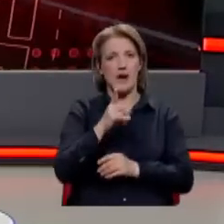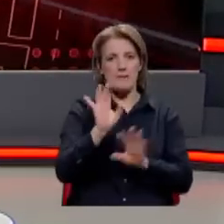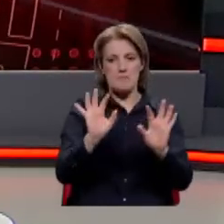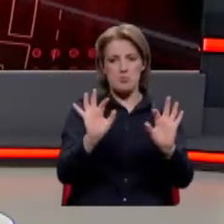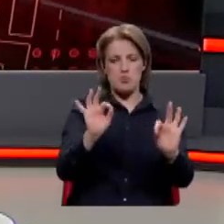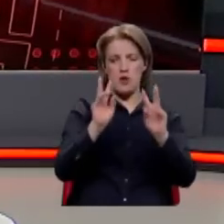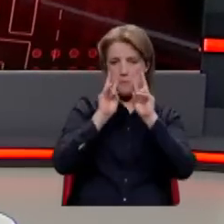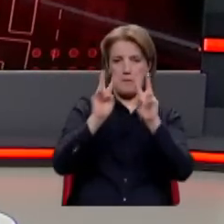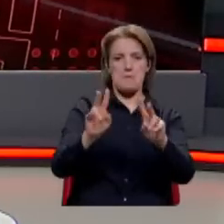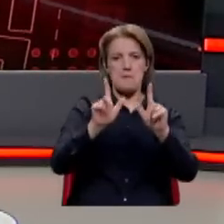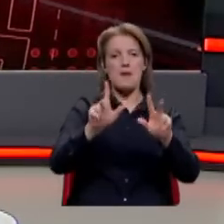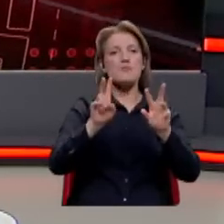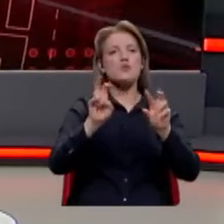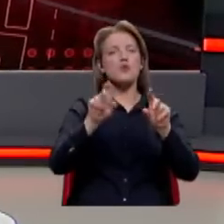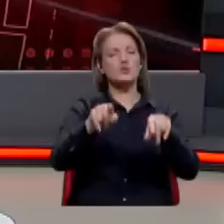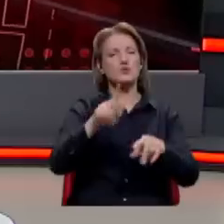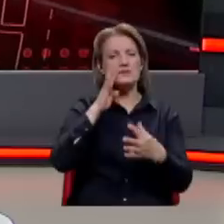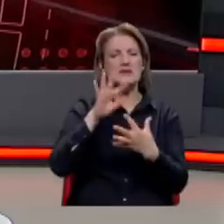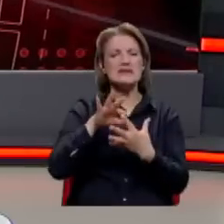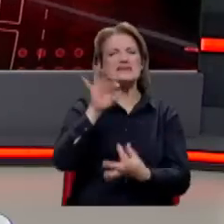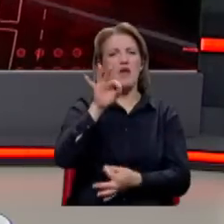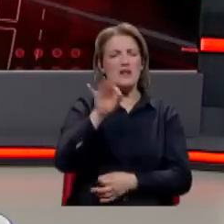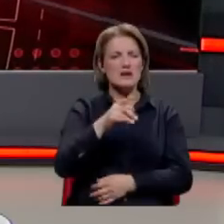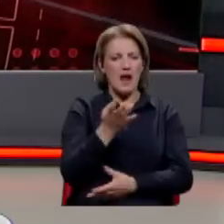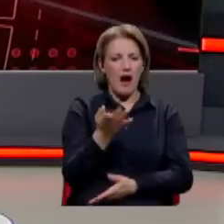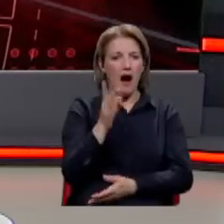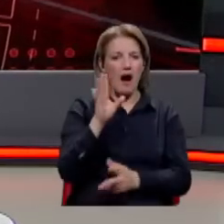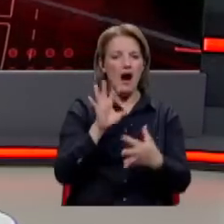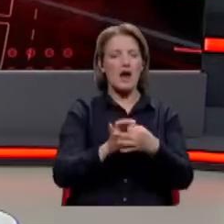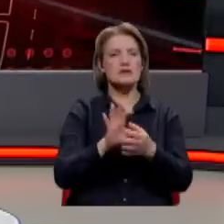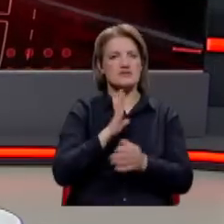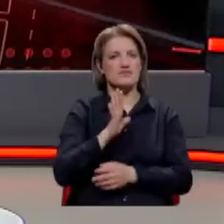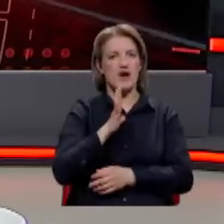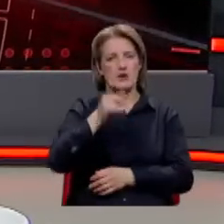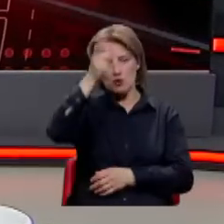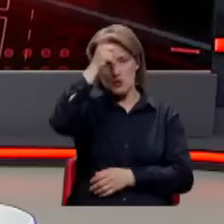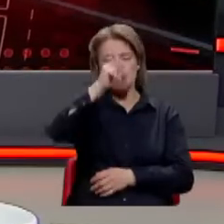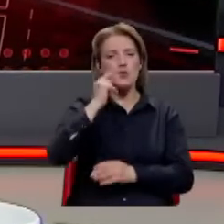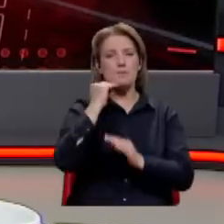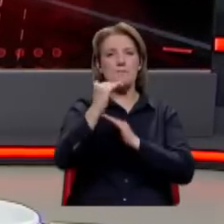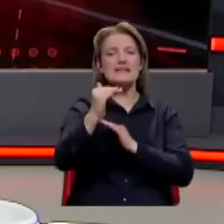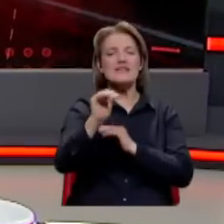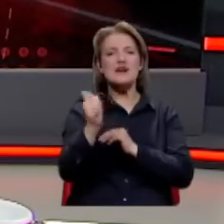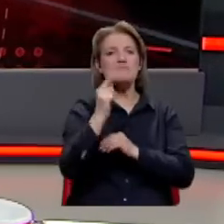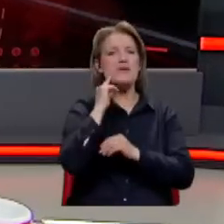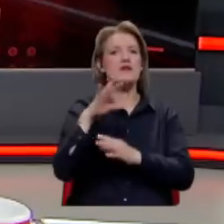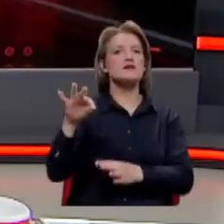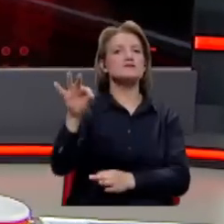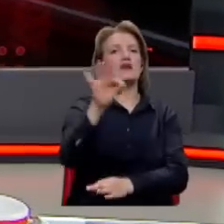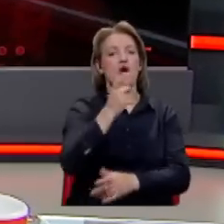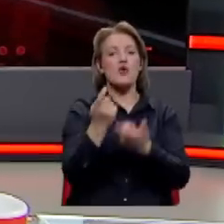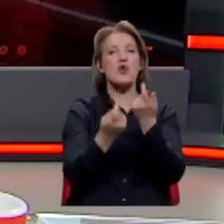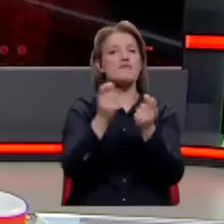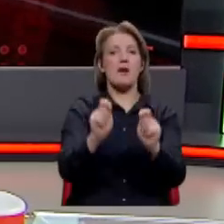Böyle bakmak lazım. Meselenin insanlıkla kesinlikle bir ilgisi var ve Türk milleti, bu ülkenin kıymetli insanları zaten görevini